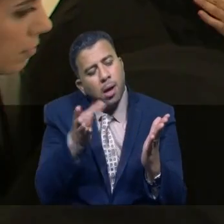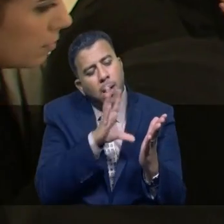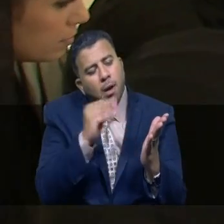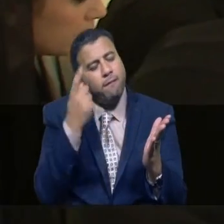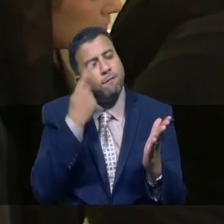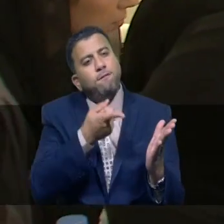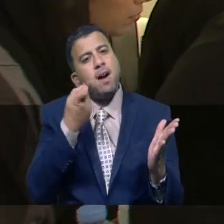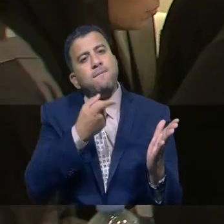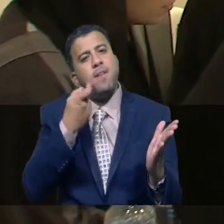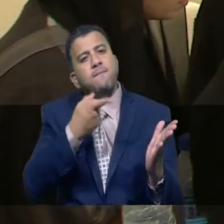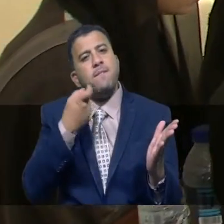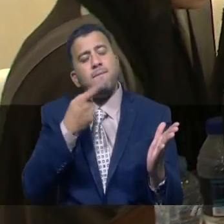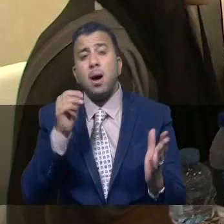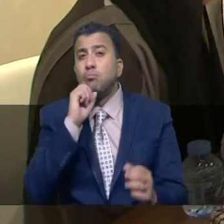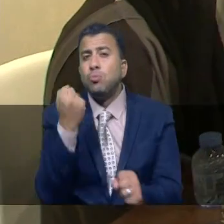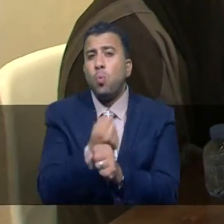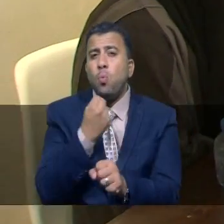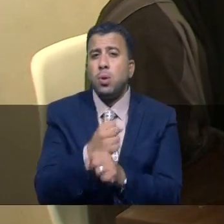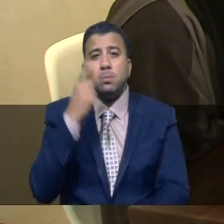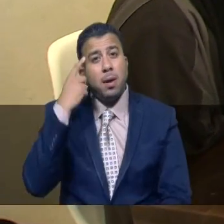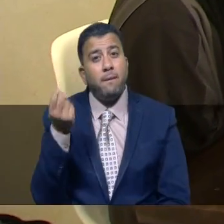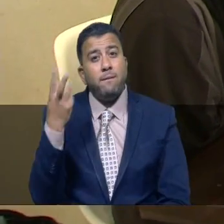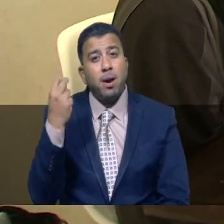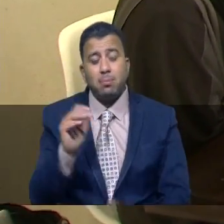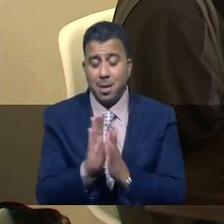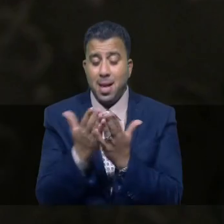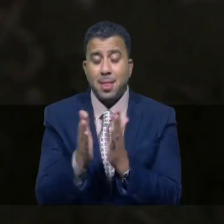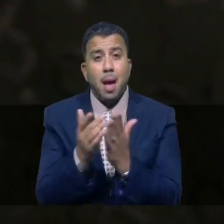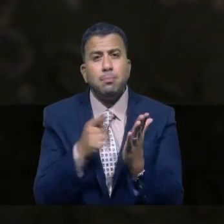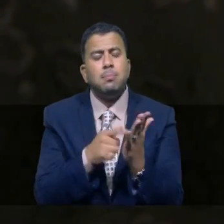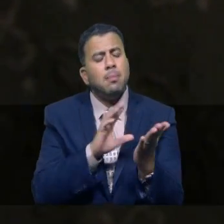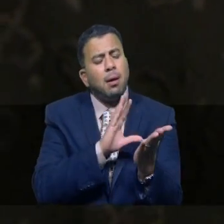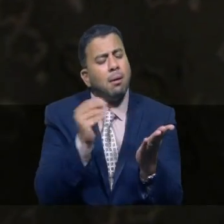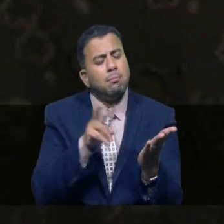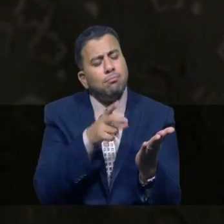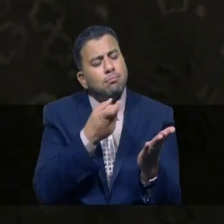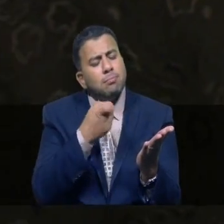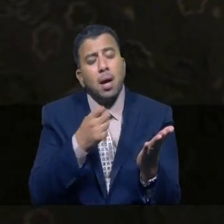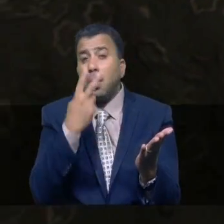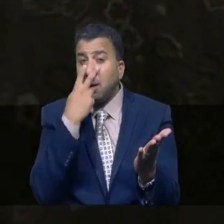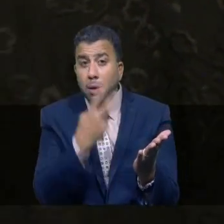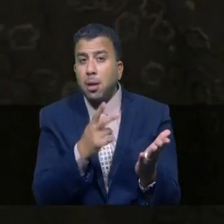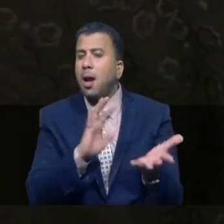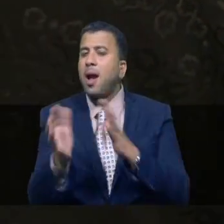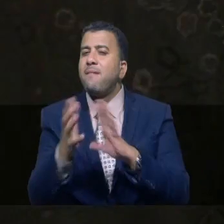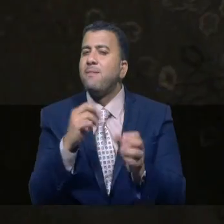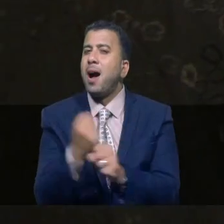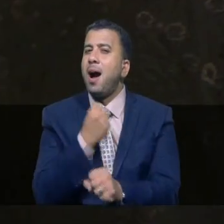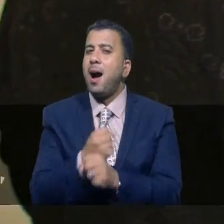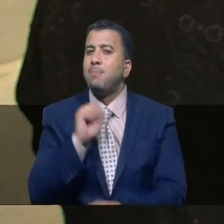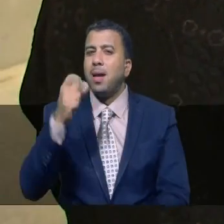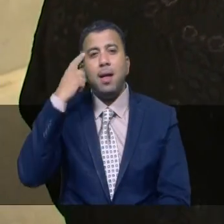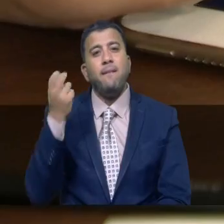وتعرف المشاركون من خلال الورشة إلى فكرة ومفهوم الكتاب الصامت، وذلك عبر شرح نظري وتطبيقي لهذه